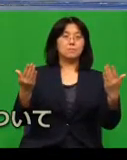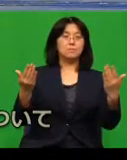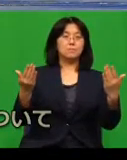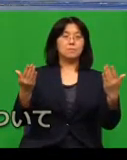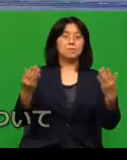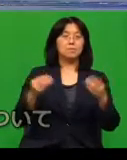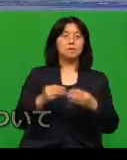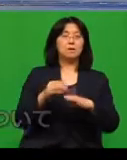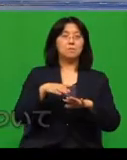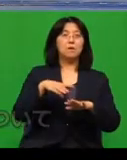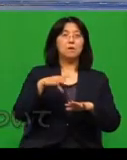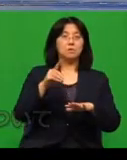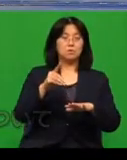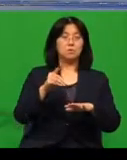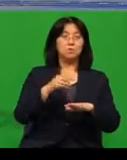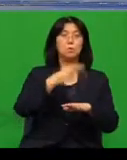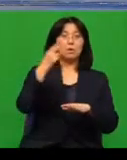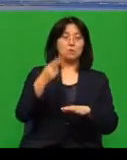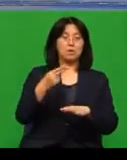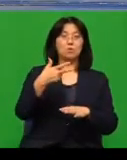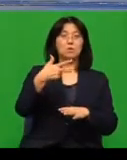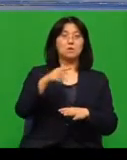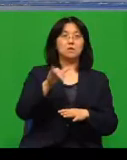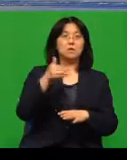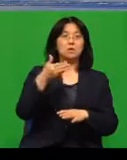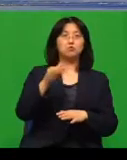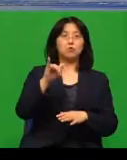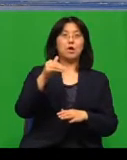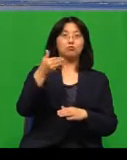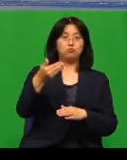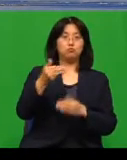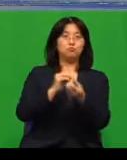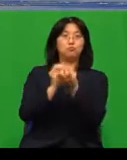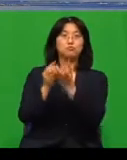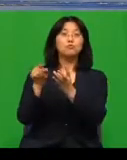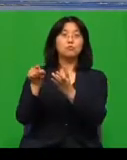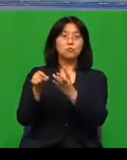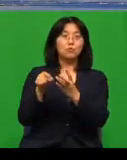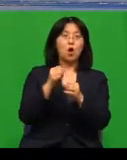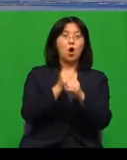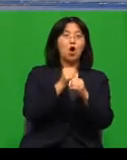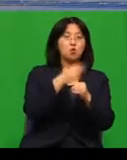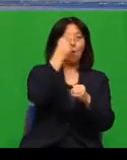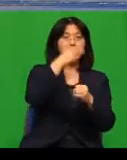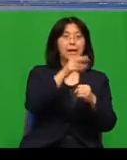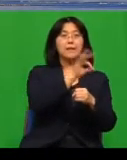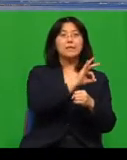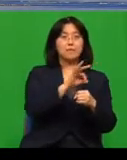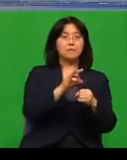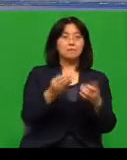ず富山芍薬と工芸品の共演ということで、